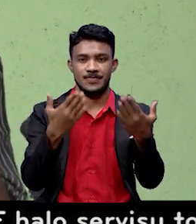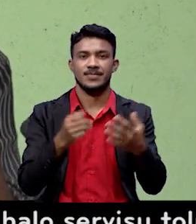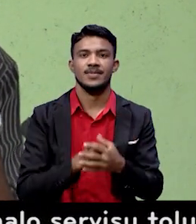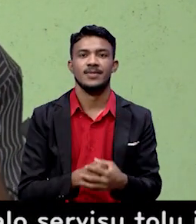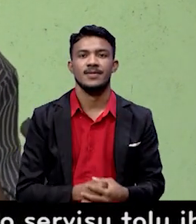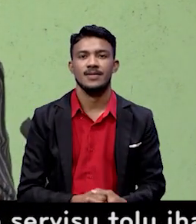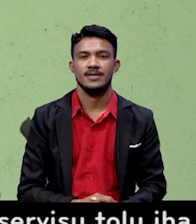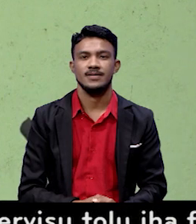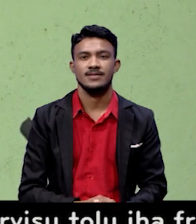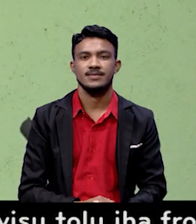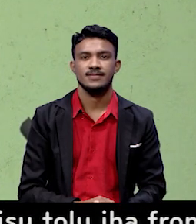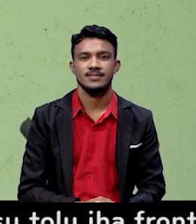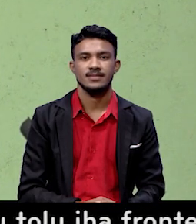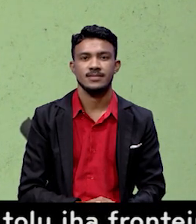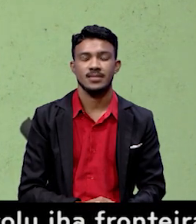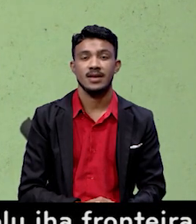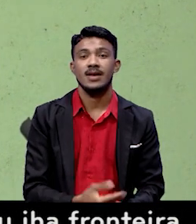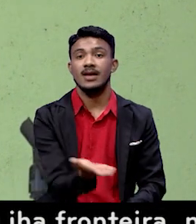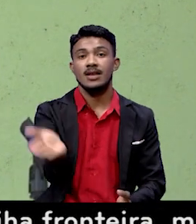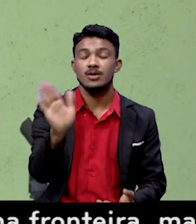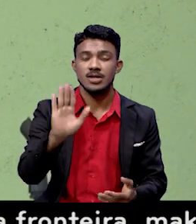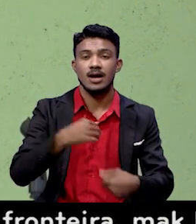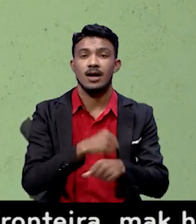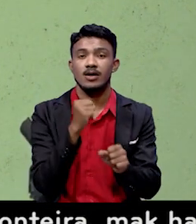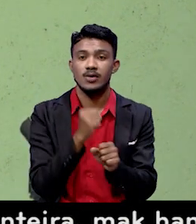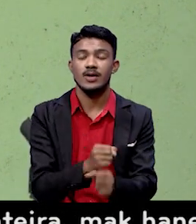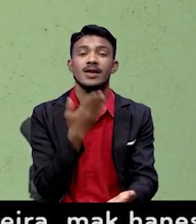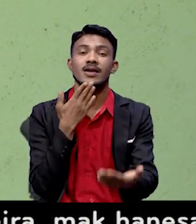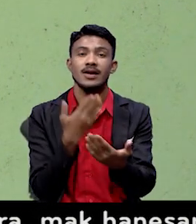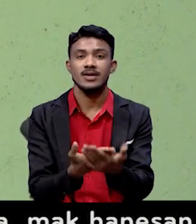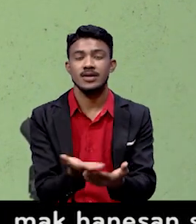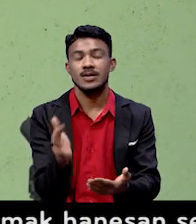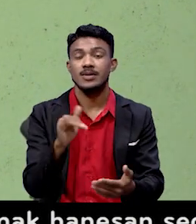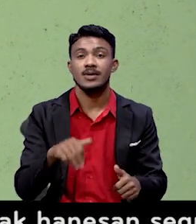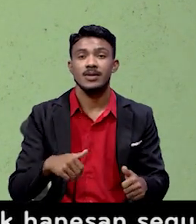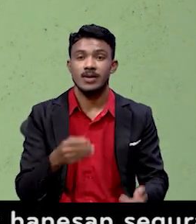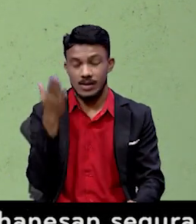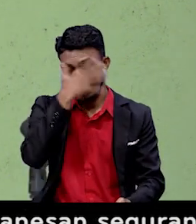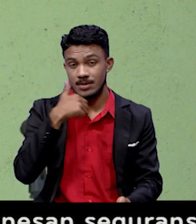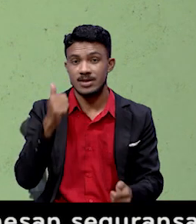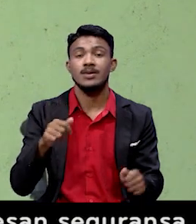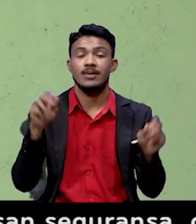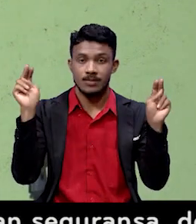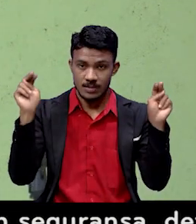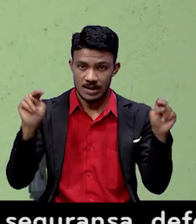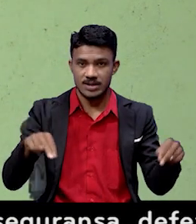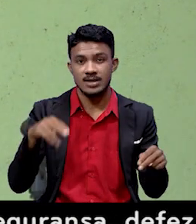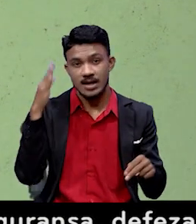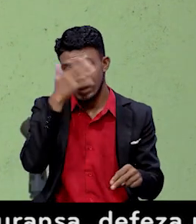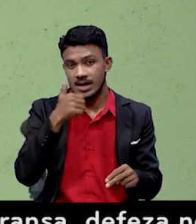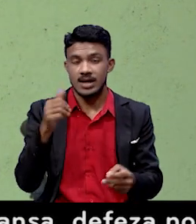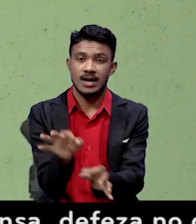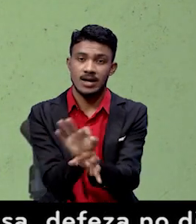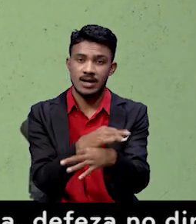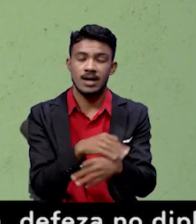ser. Ita buat sir halona buat ne be dia. Buat ne be kapas. Persisu hadiah. Persisu halau. Asai lisan kuat